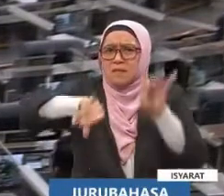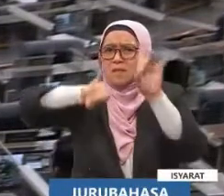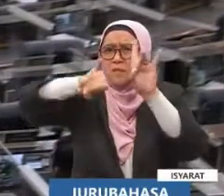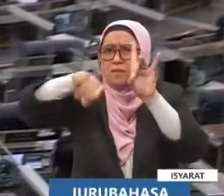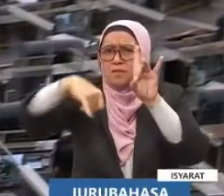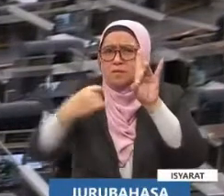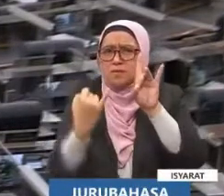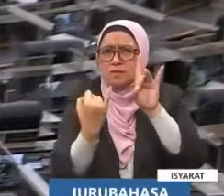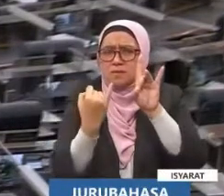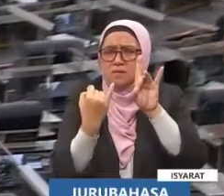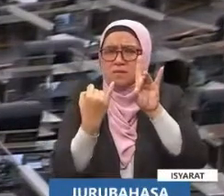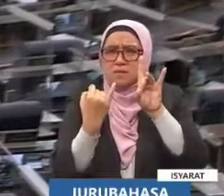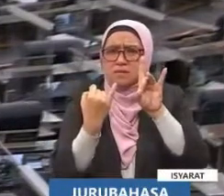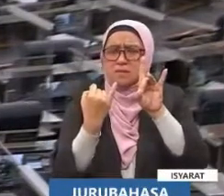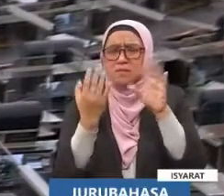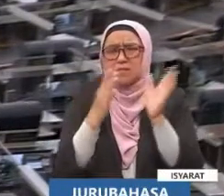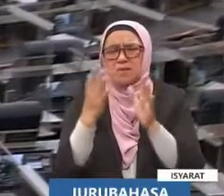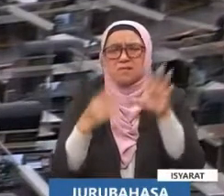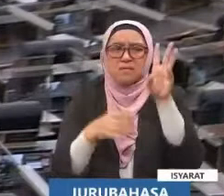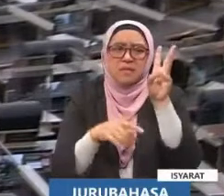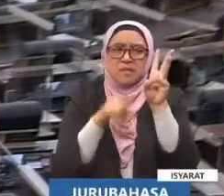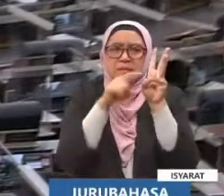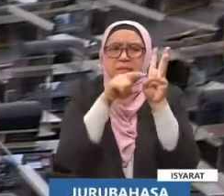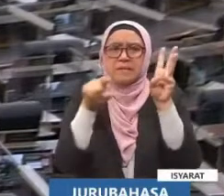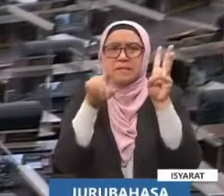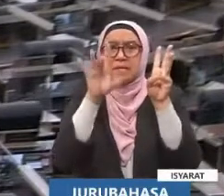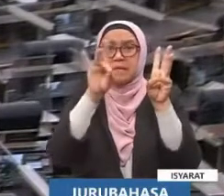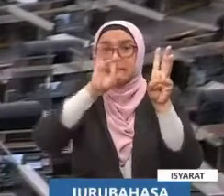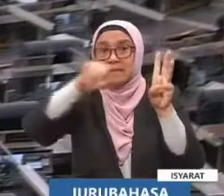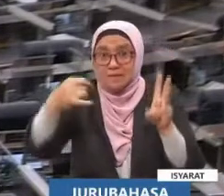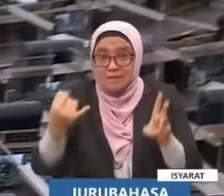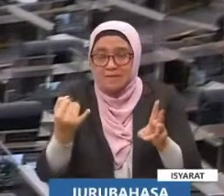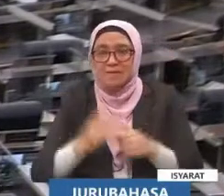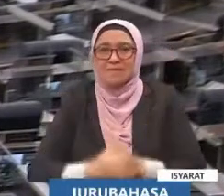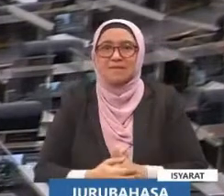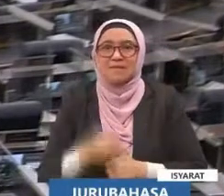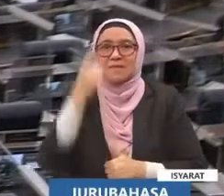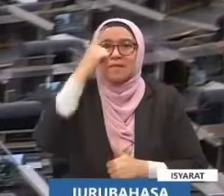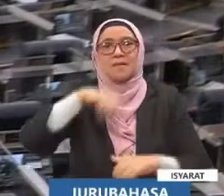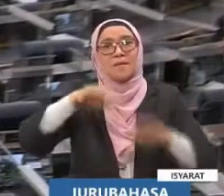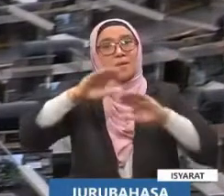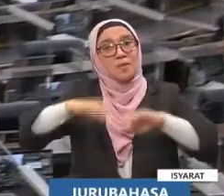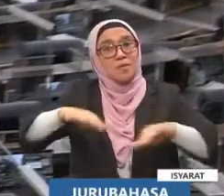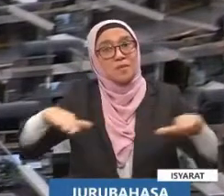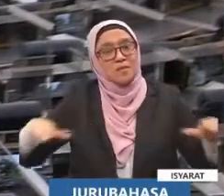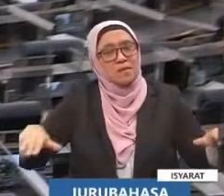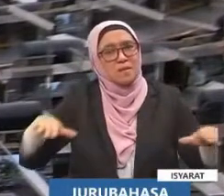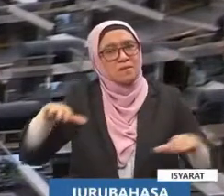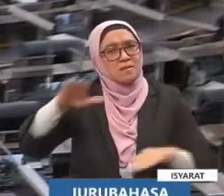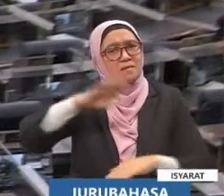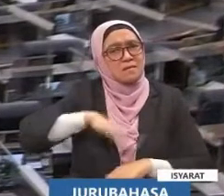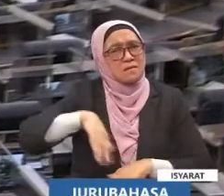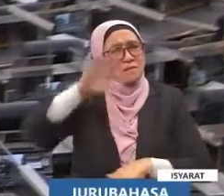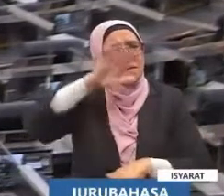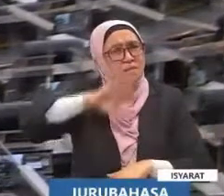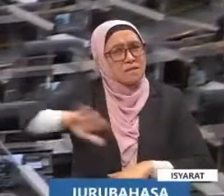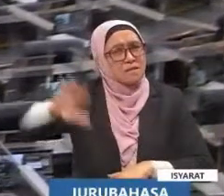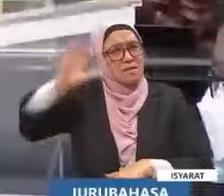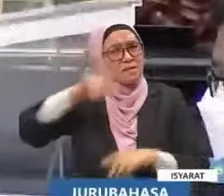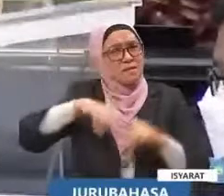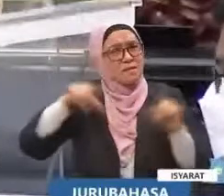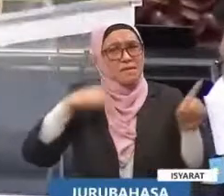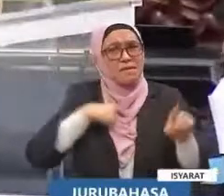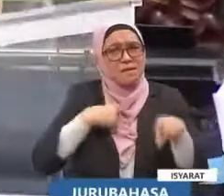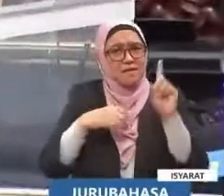Hai untuk satu coffee 6-8 juta dan untuk murid pura Tania lebih kurang